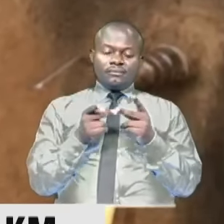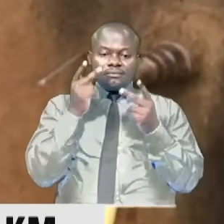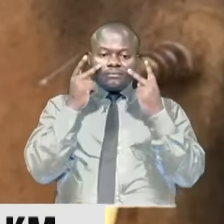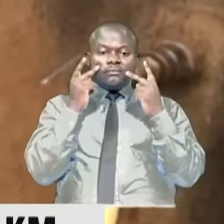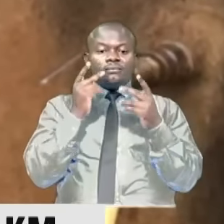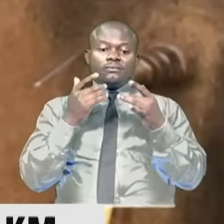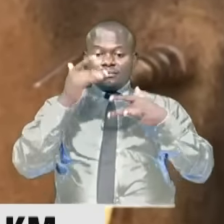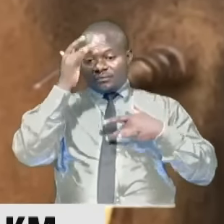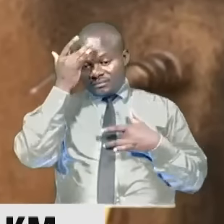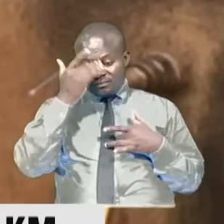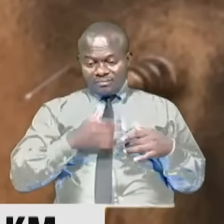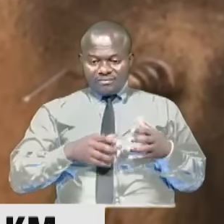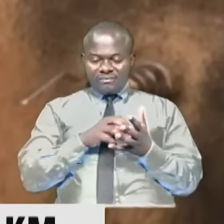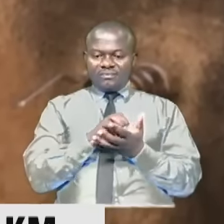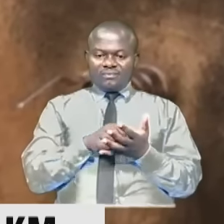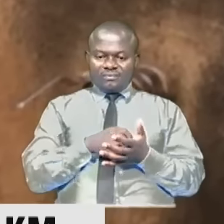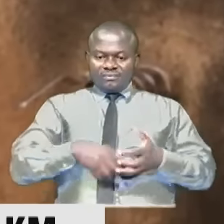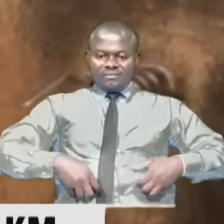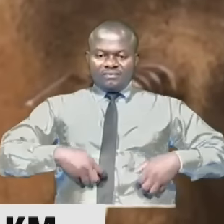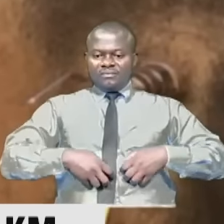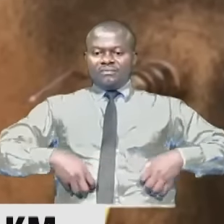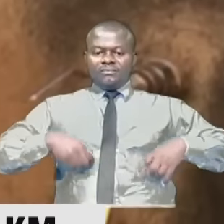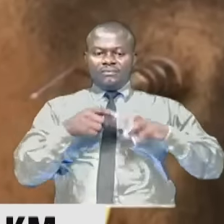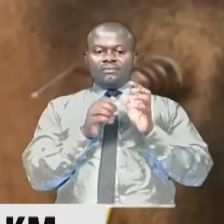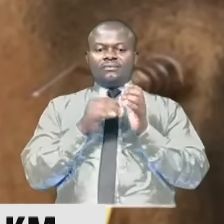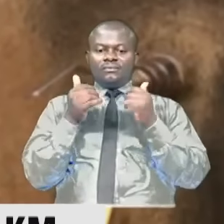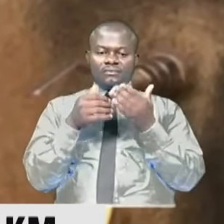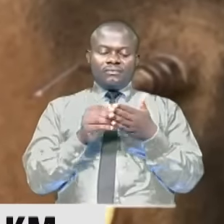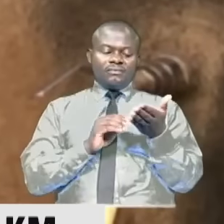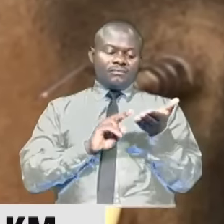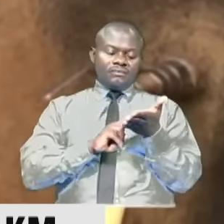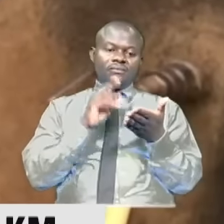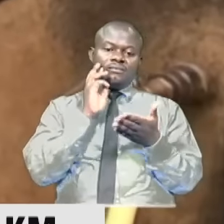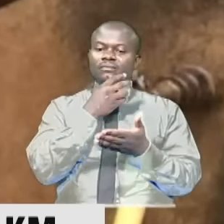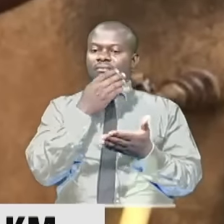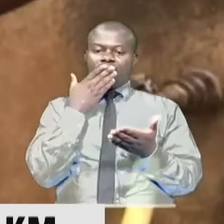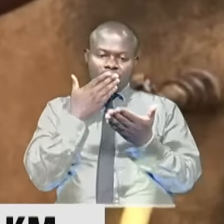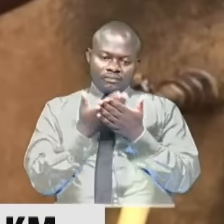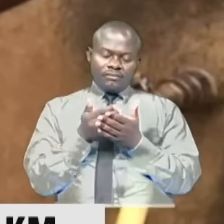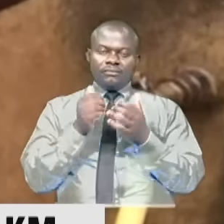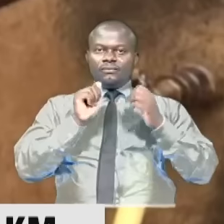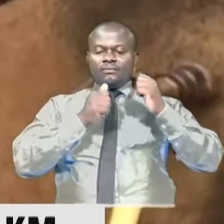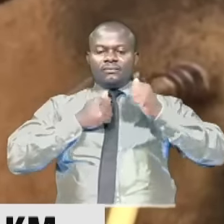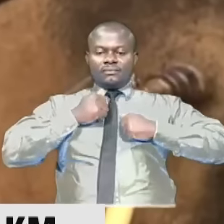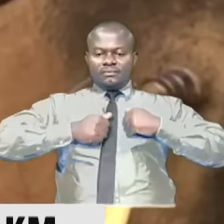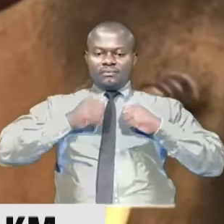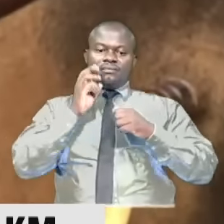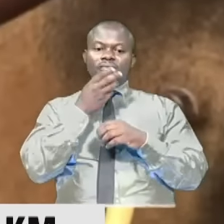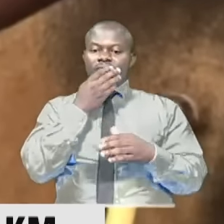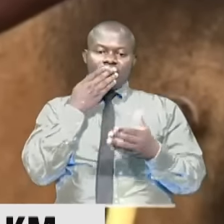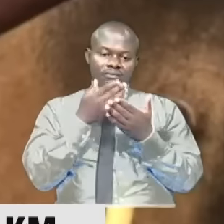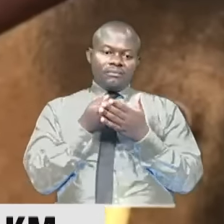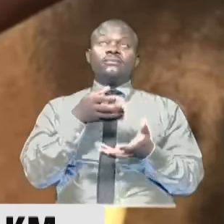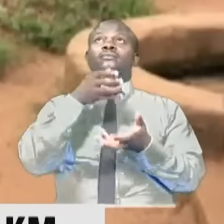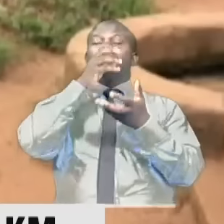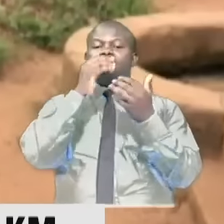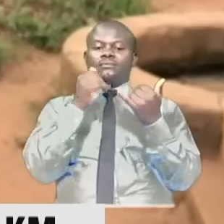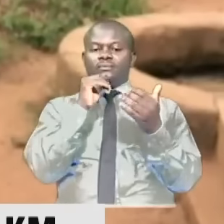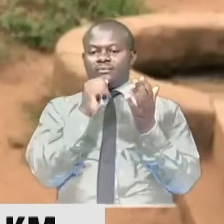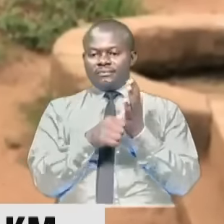barwaye inzoka ariko ubu ngubu dusigaye twogesha amazi meza tugakaraba amazi meza wanayanywa nta kibazo ubu ngubu